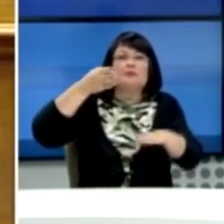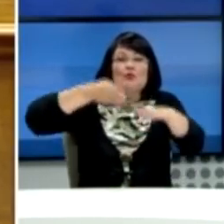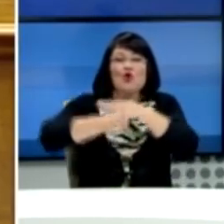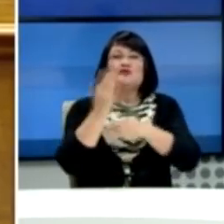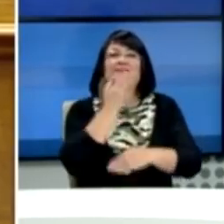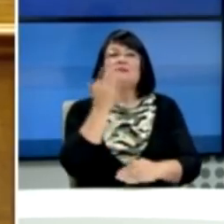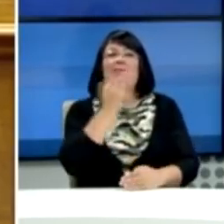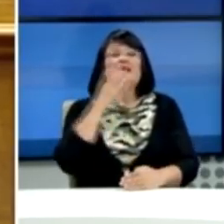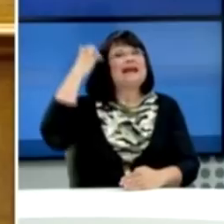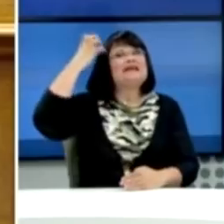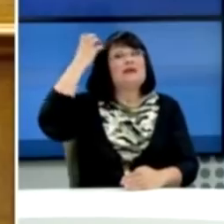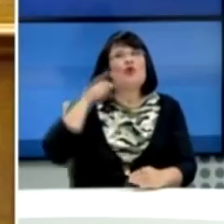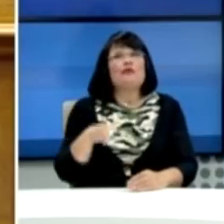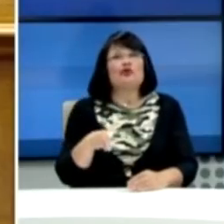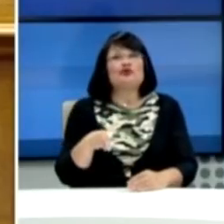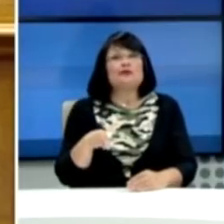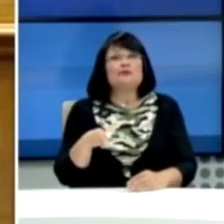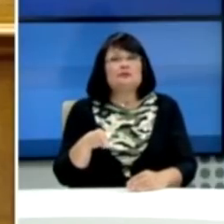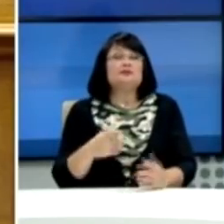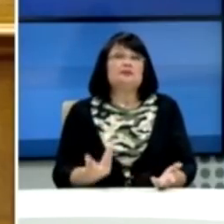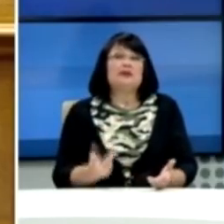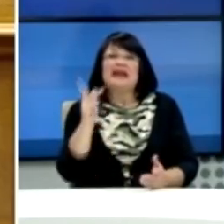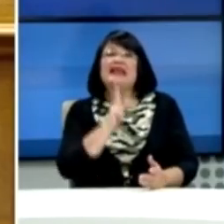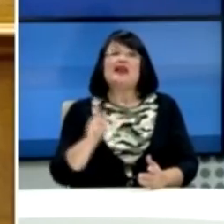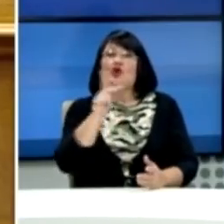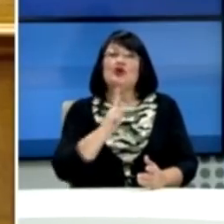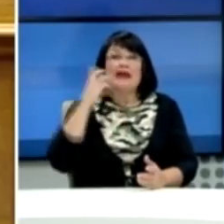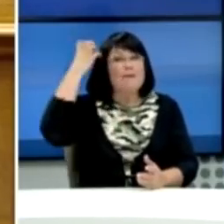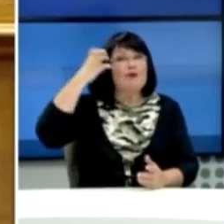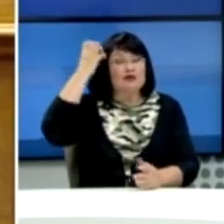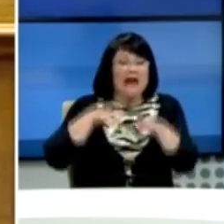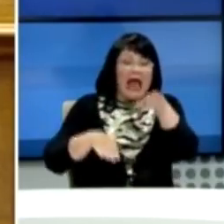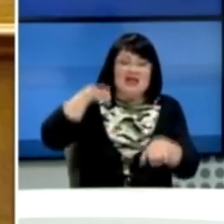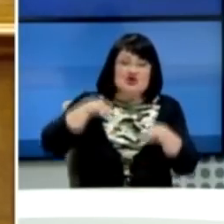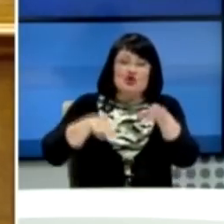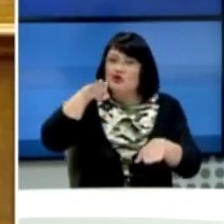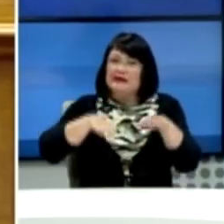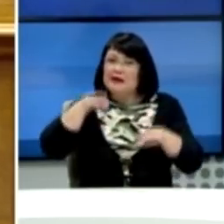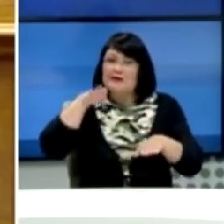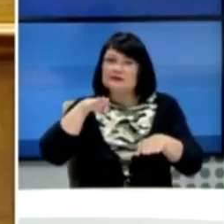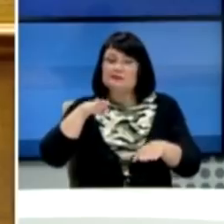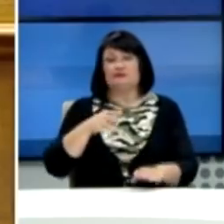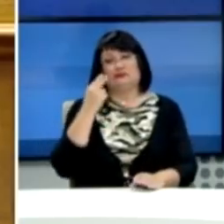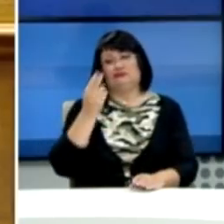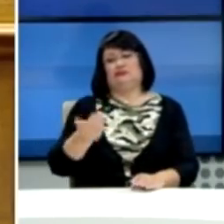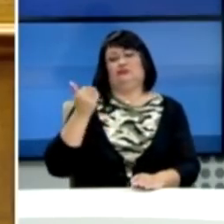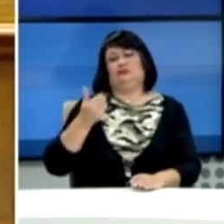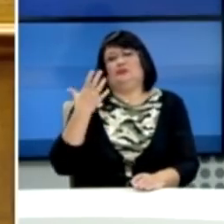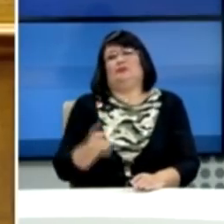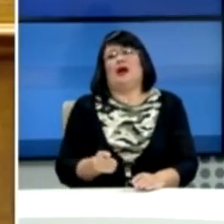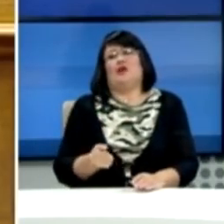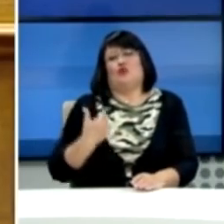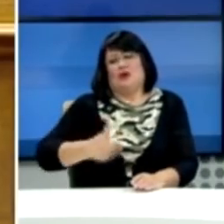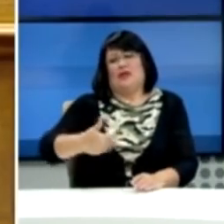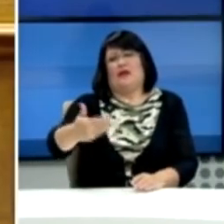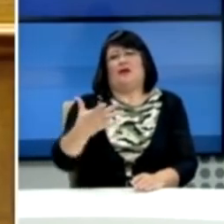των μαθητών στη μόρφωση. Επιτείνει κοινωνικές μορφωτικές ανισότητες που προφανώς προϋπάρχουν,